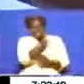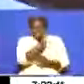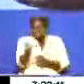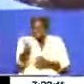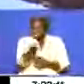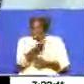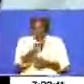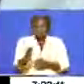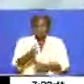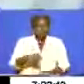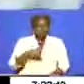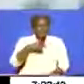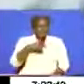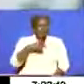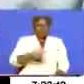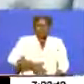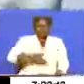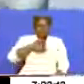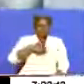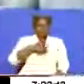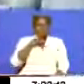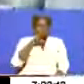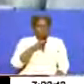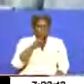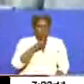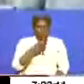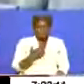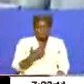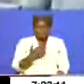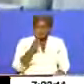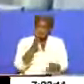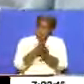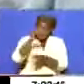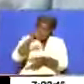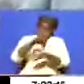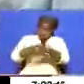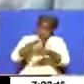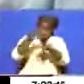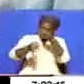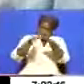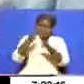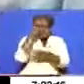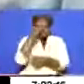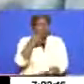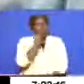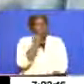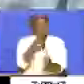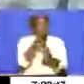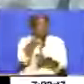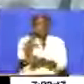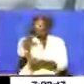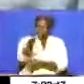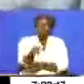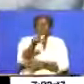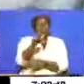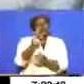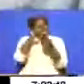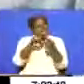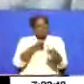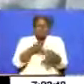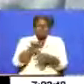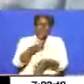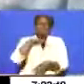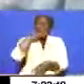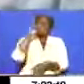Tunautika sana. Aki yetendeke, tuchie ni nani alita sandon, alimupiga, alimuua kabisa akakufa.